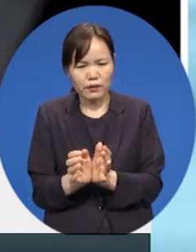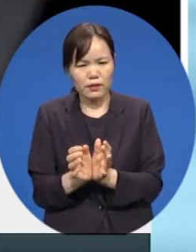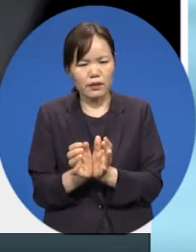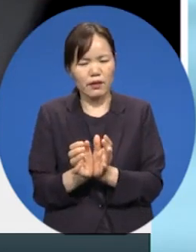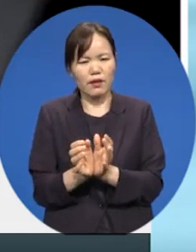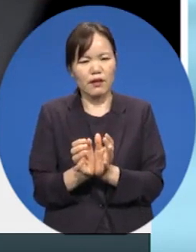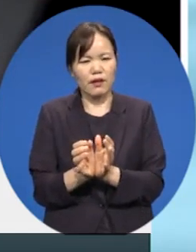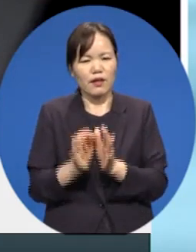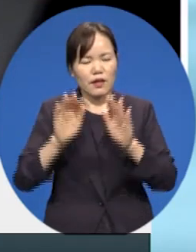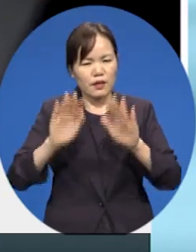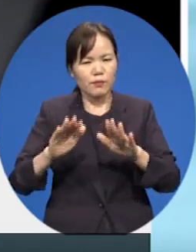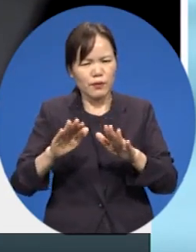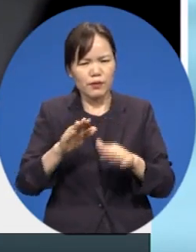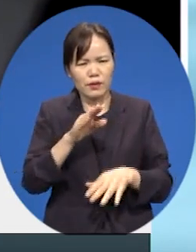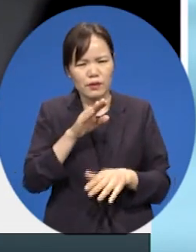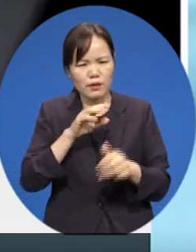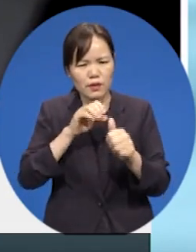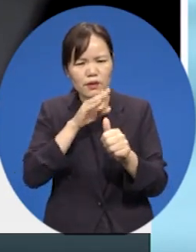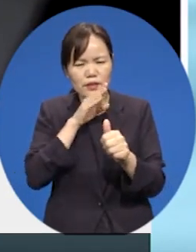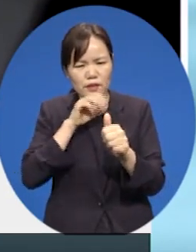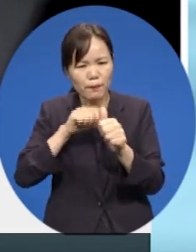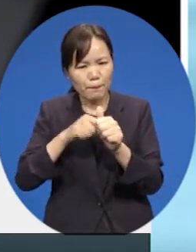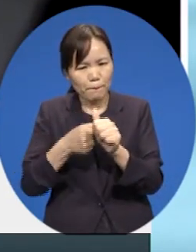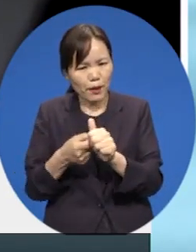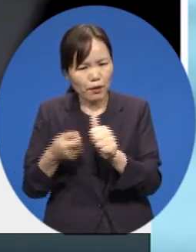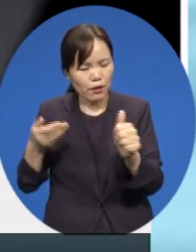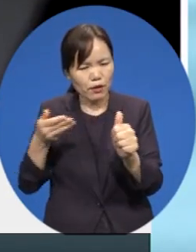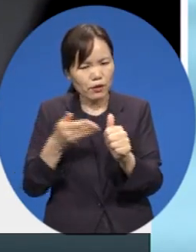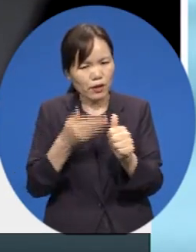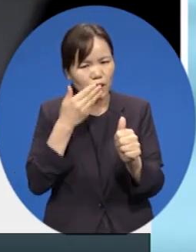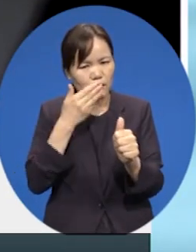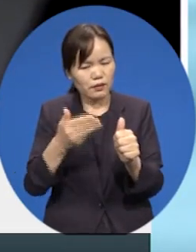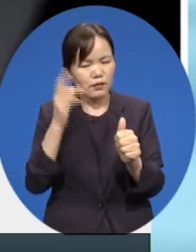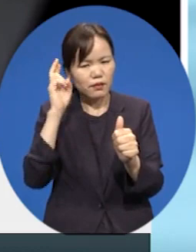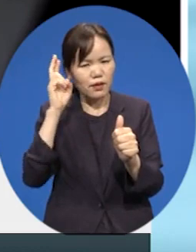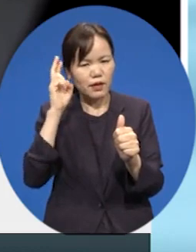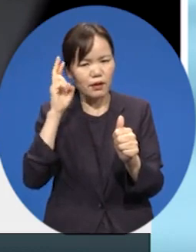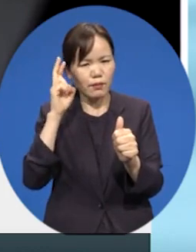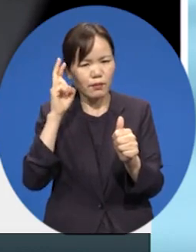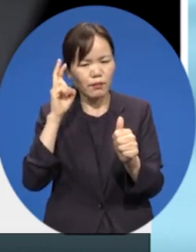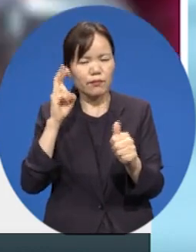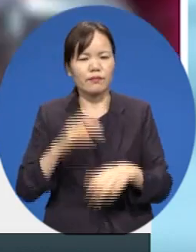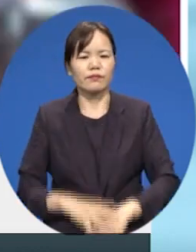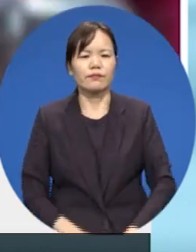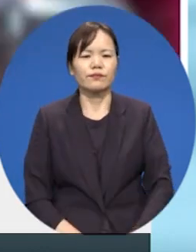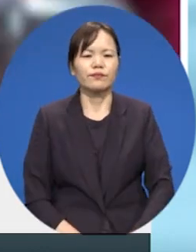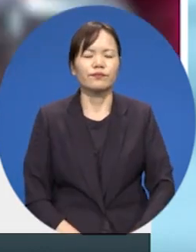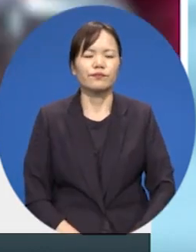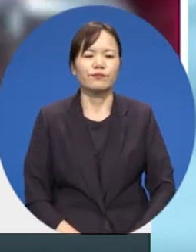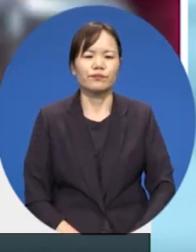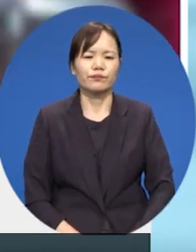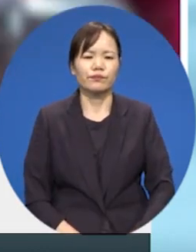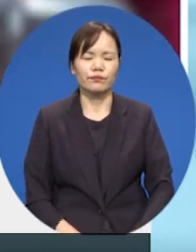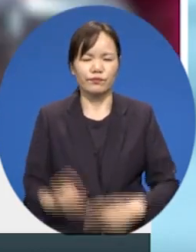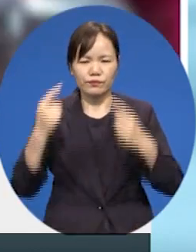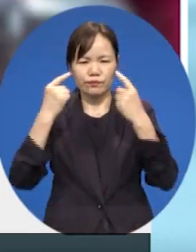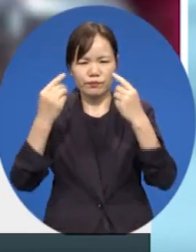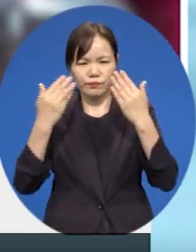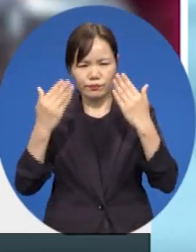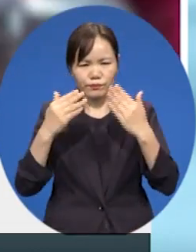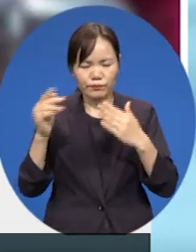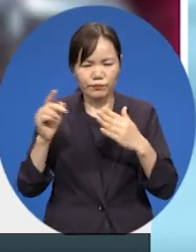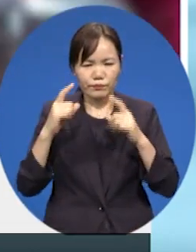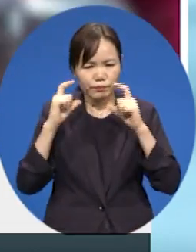요번에는 실형이 나올 가능성도 있지 않겠느냐 그러한 평가가 나오고 있는데 꼭 확실하게 어떠한